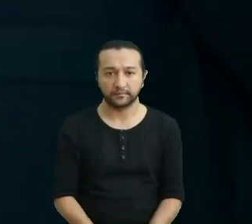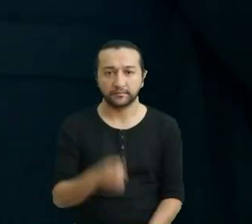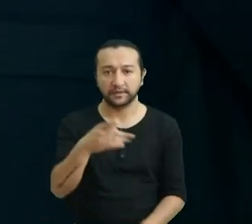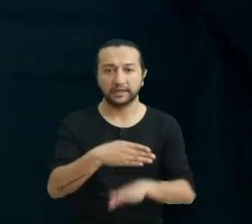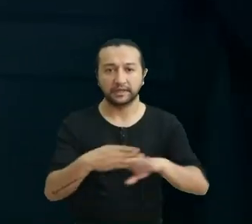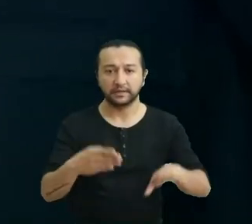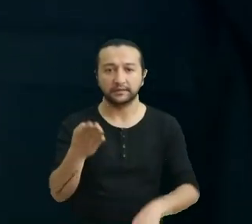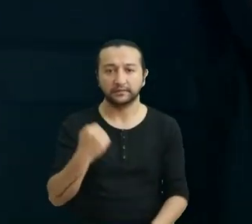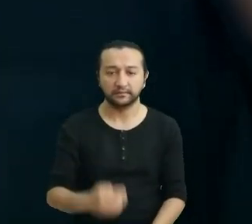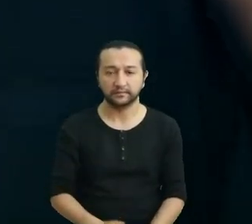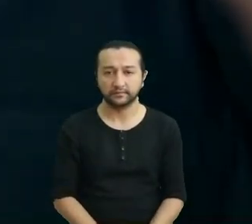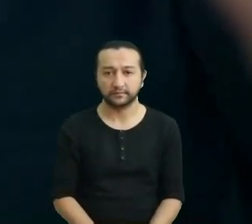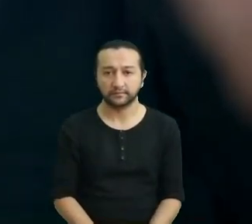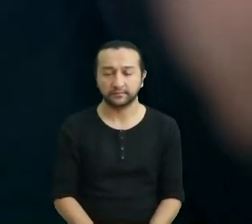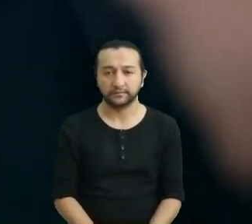Kart.